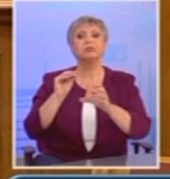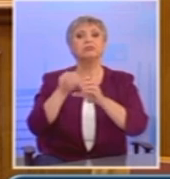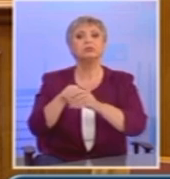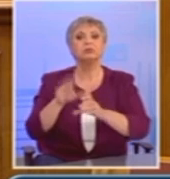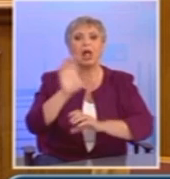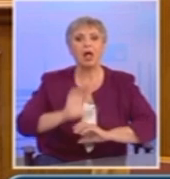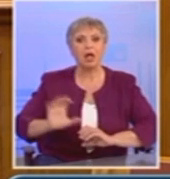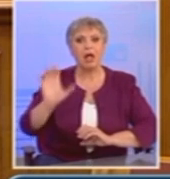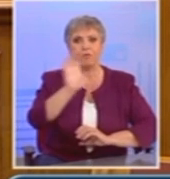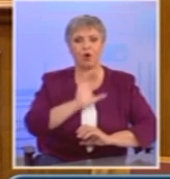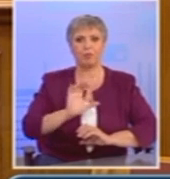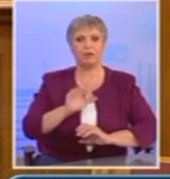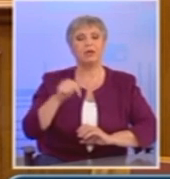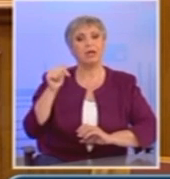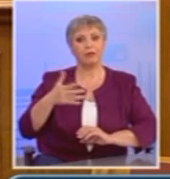Κύριε Πρωθυπουργέ,